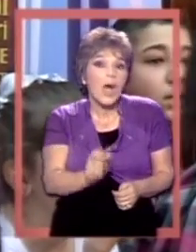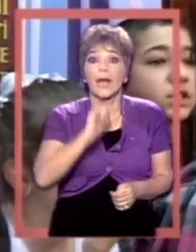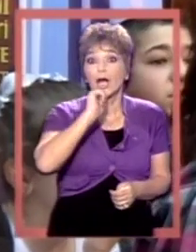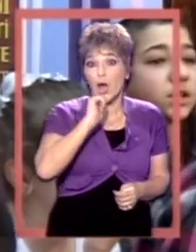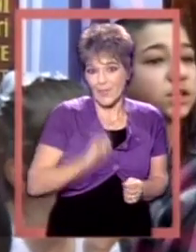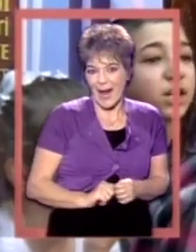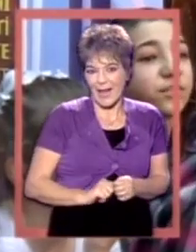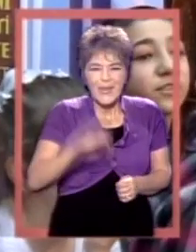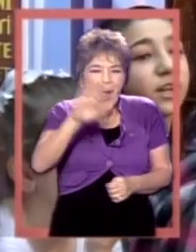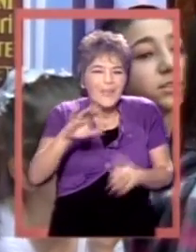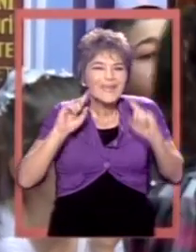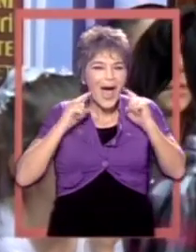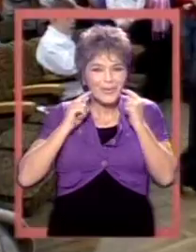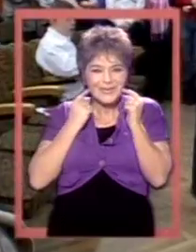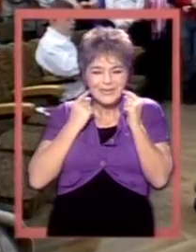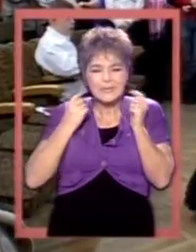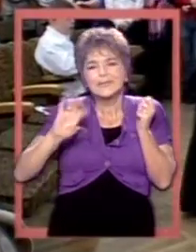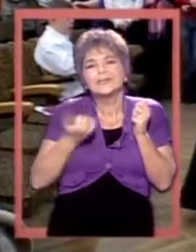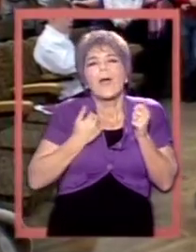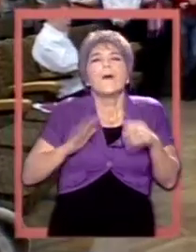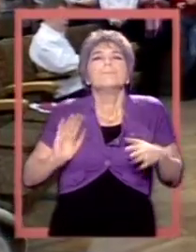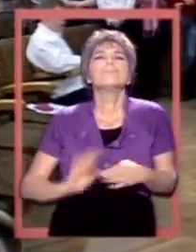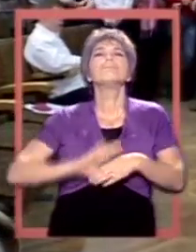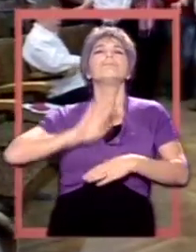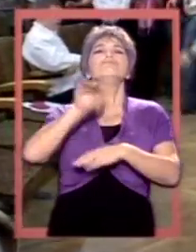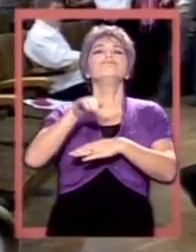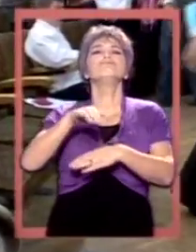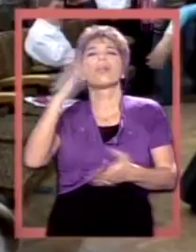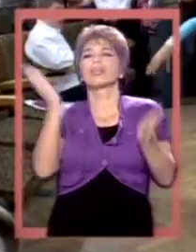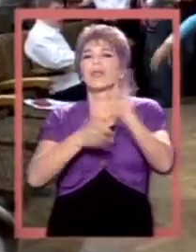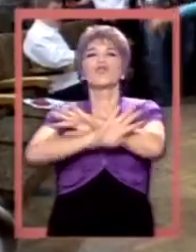normali, iar zâmbetele lor au depășit falsele bariere.